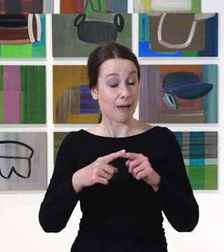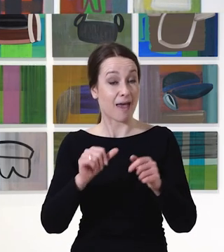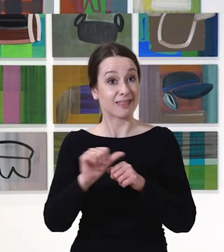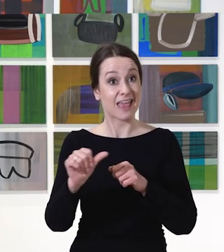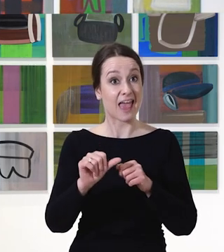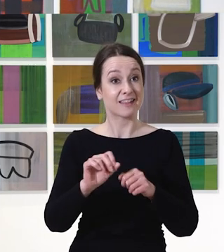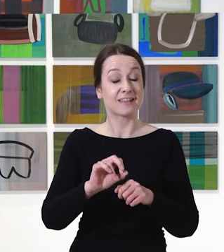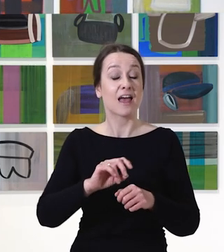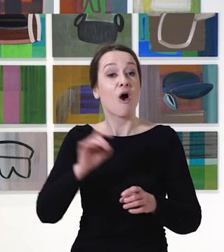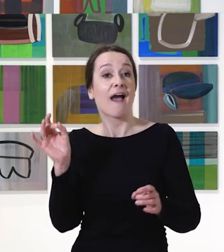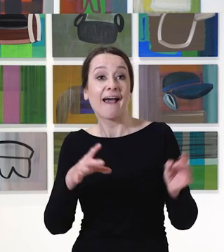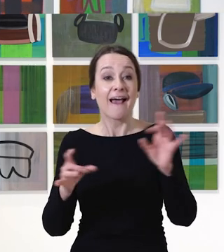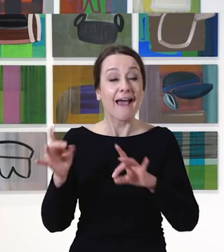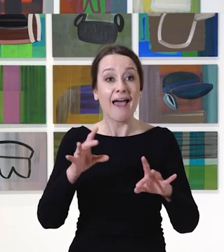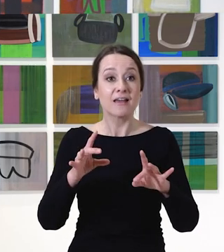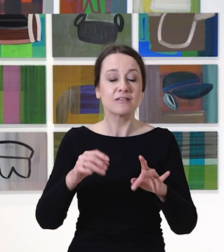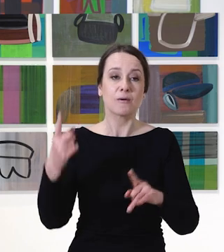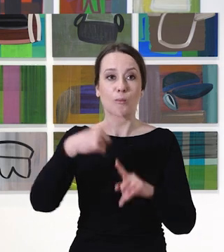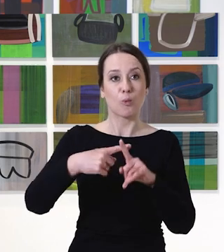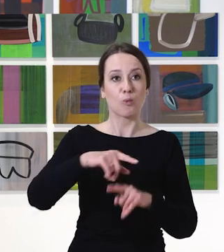gestu i koloru